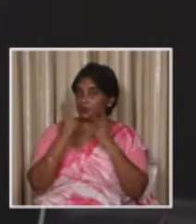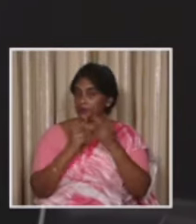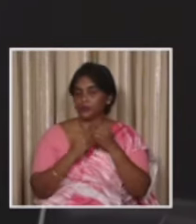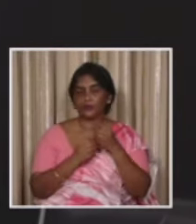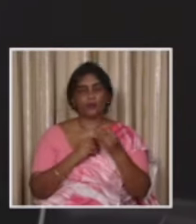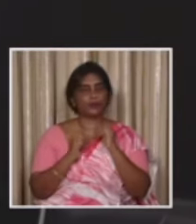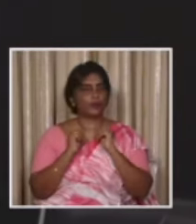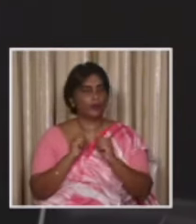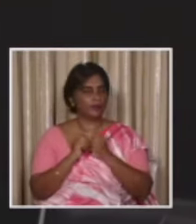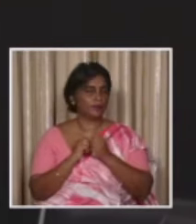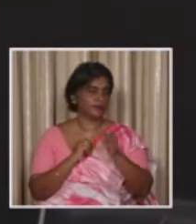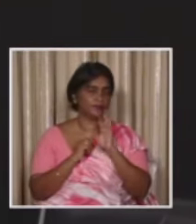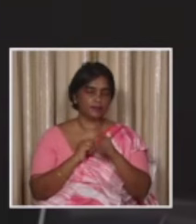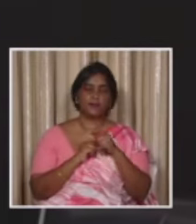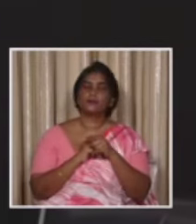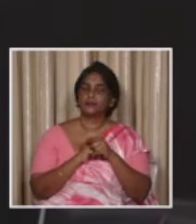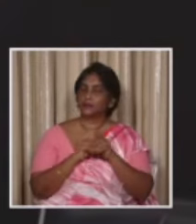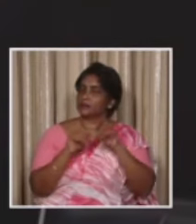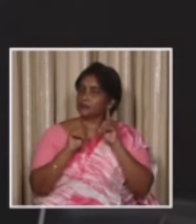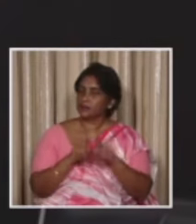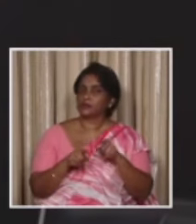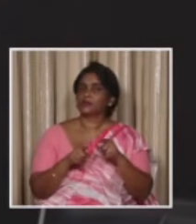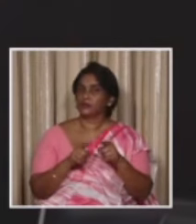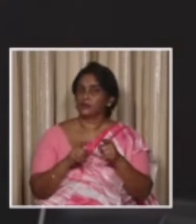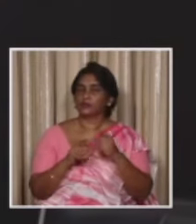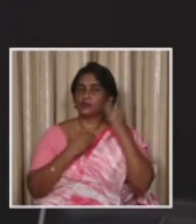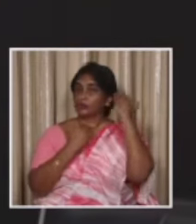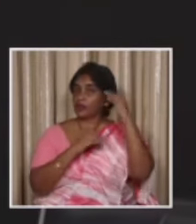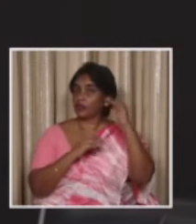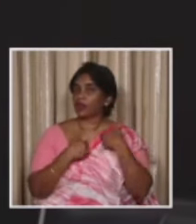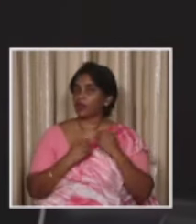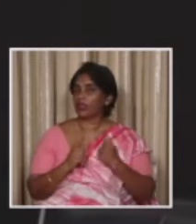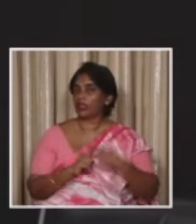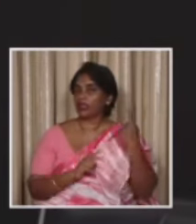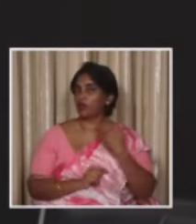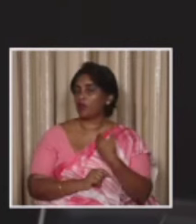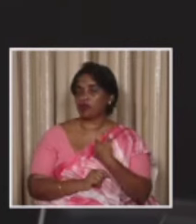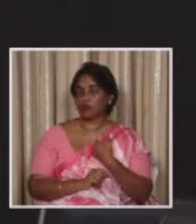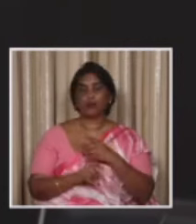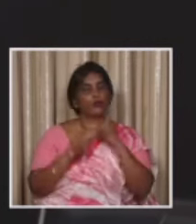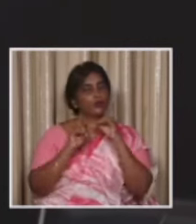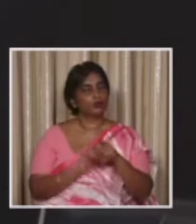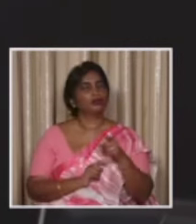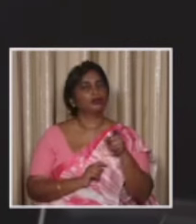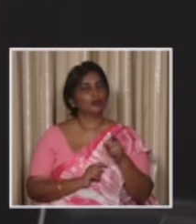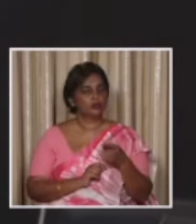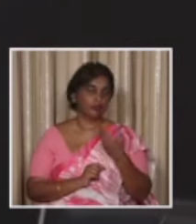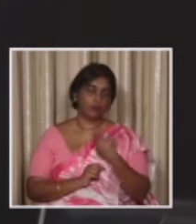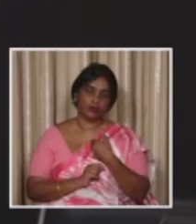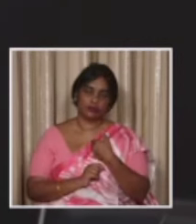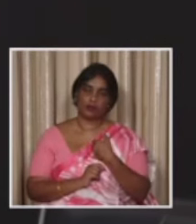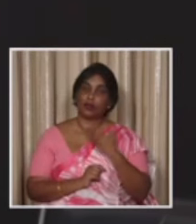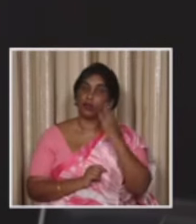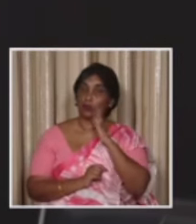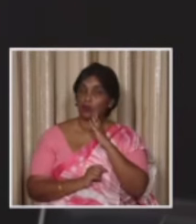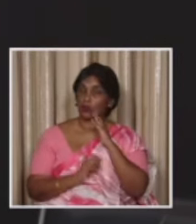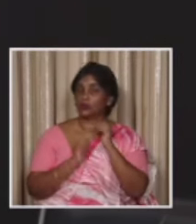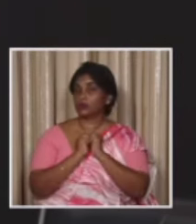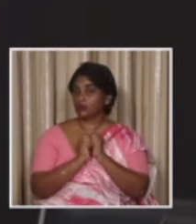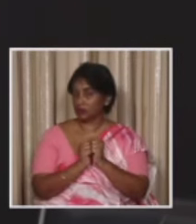කර්මාන්තය කොහොමද අපි දියුණු කරන්නේ? ඒ වගේම අපගේ අපනයන කොහොමද අපි දියුණු කරන්නේ? ඒ වගේම අපේ විදේශ